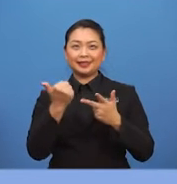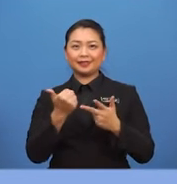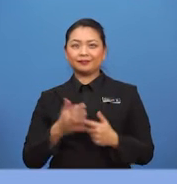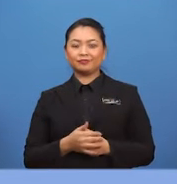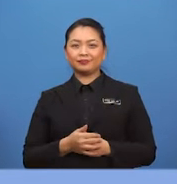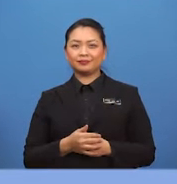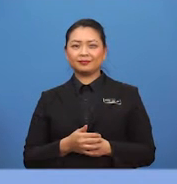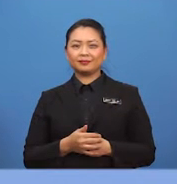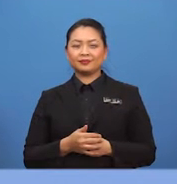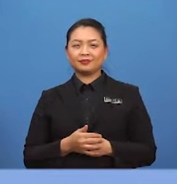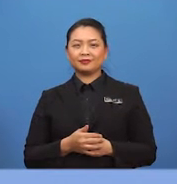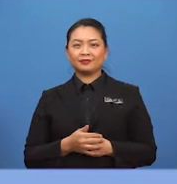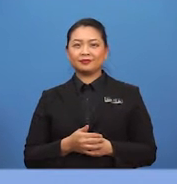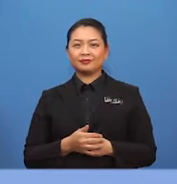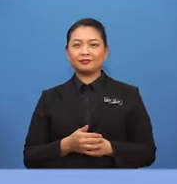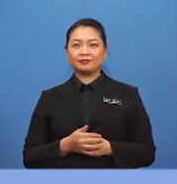ketiga.